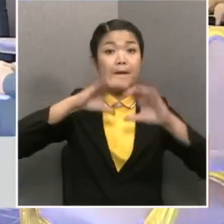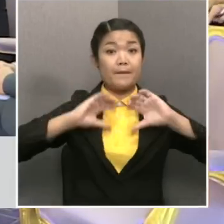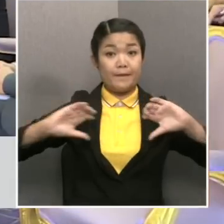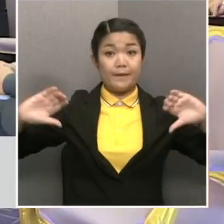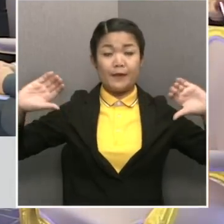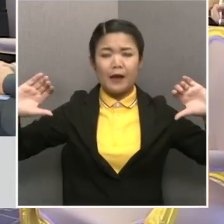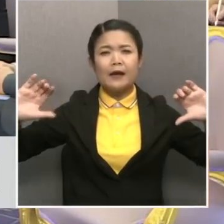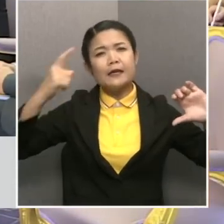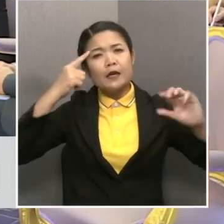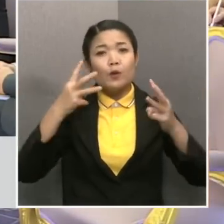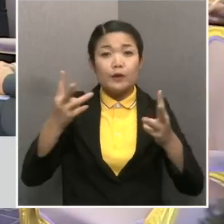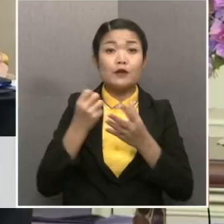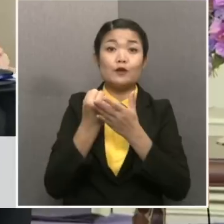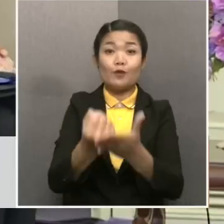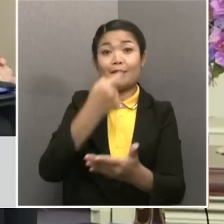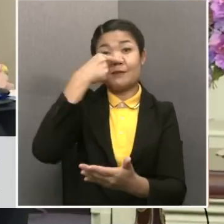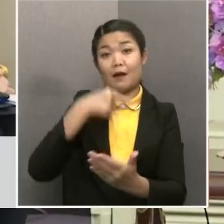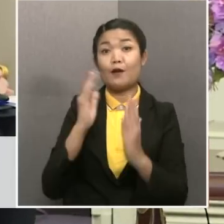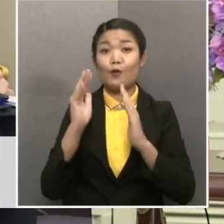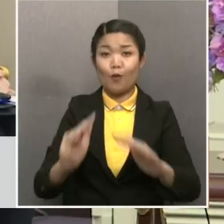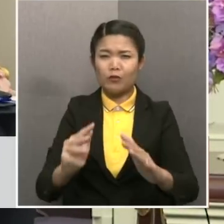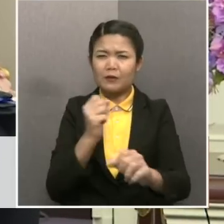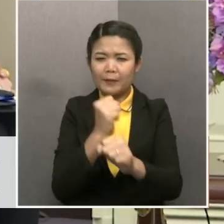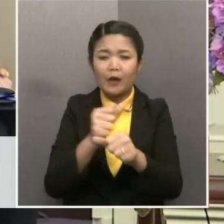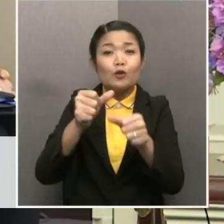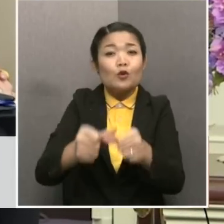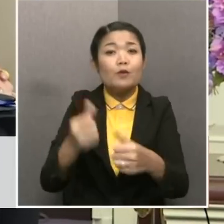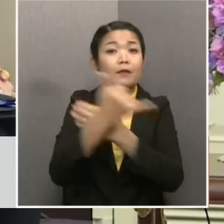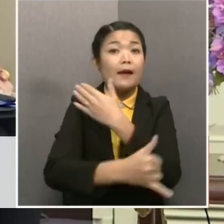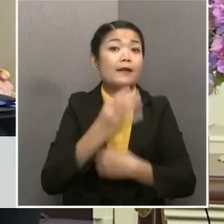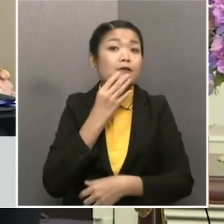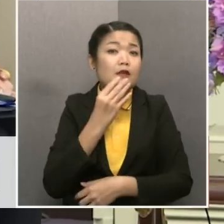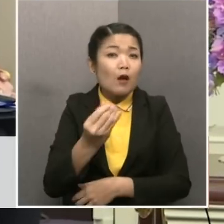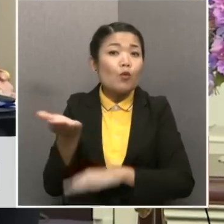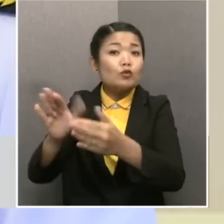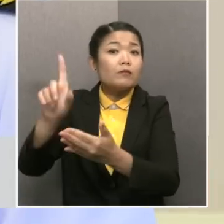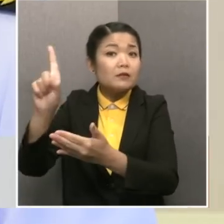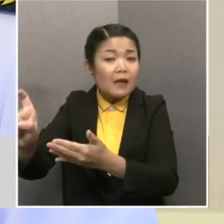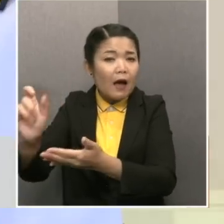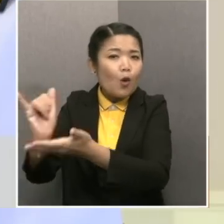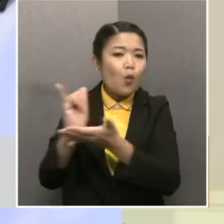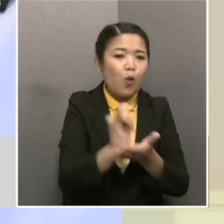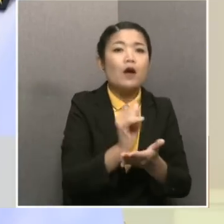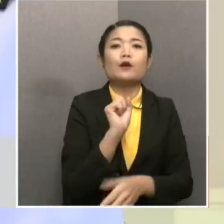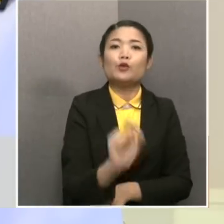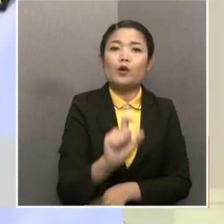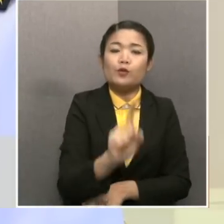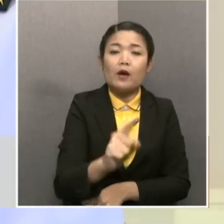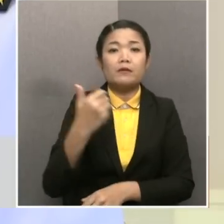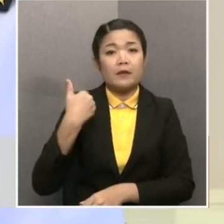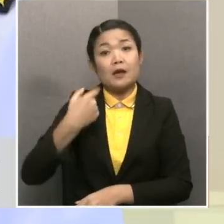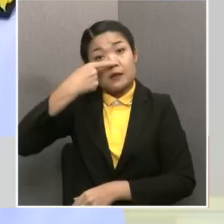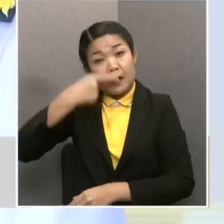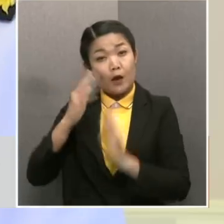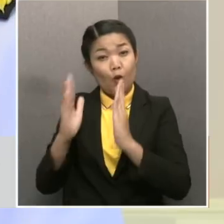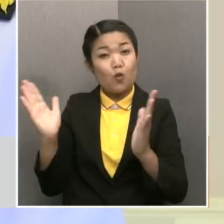ถึงแนวทางการช่วยเหลือคนไทยในอิสราเอลทุกมิติทั้งการลำเลียงศพแรงงานไทยออกมาโดยเร็วการลำเลียงคนไทยประมา